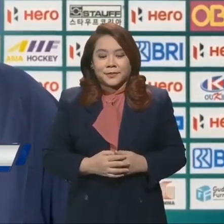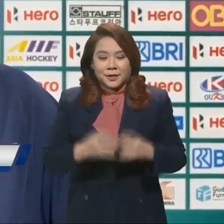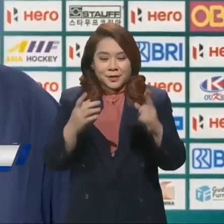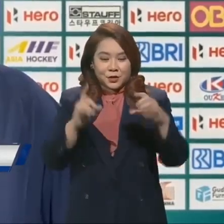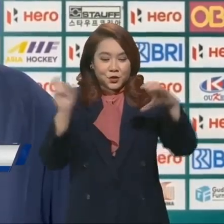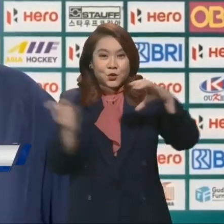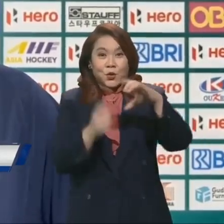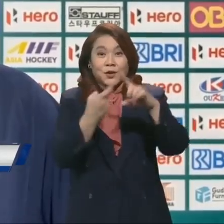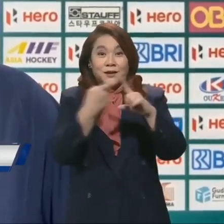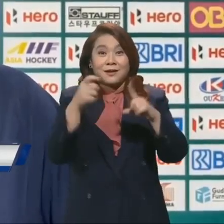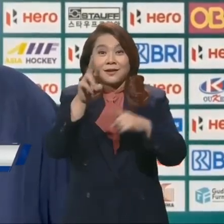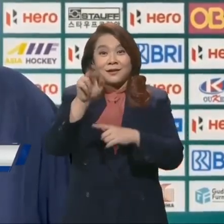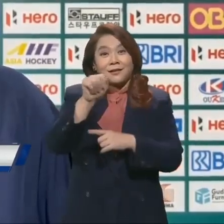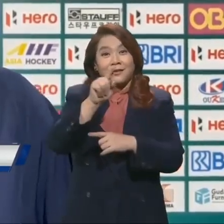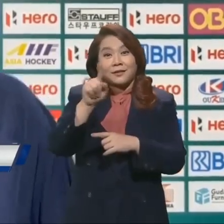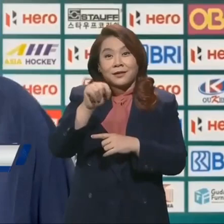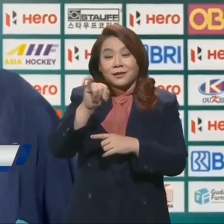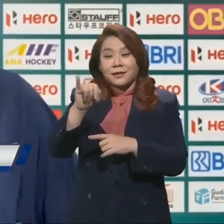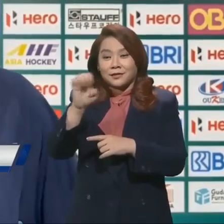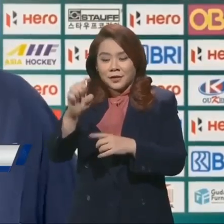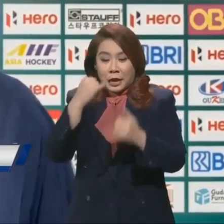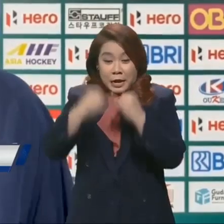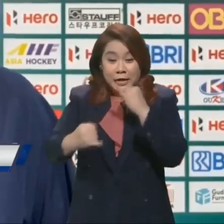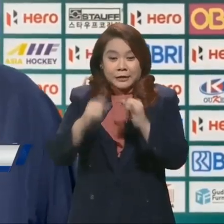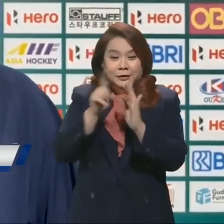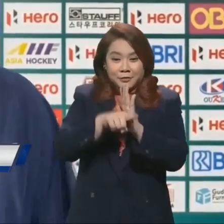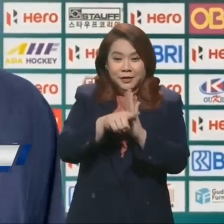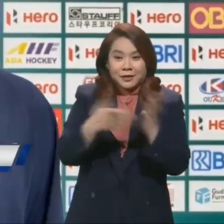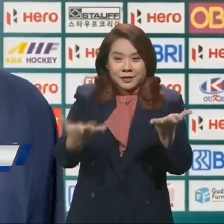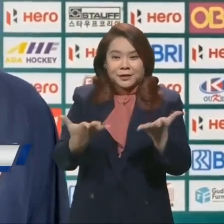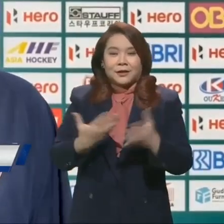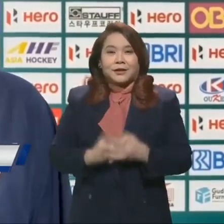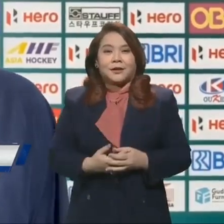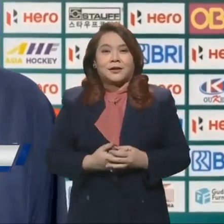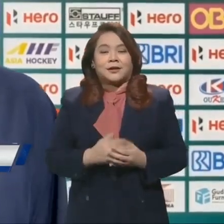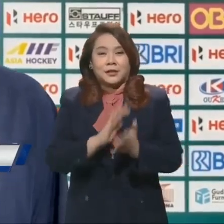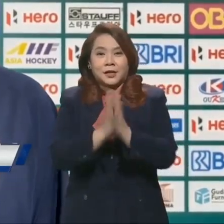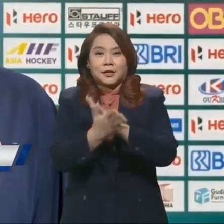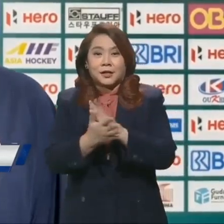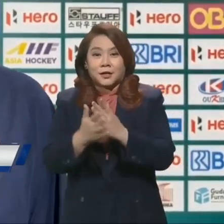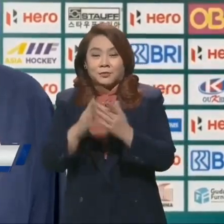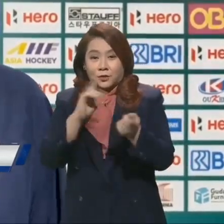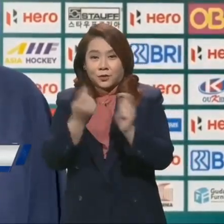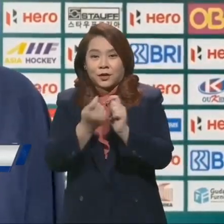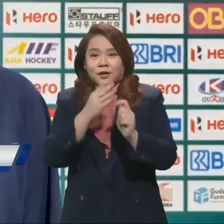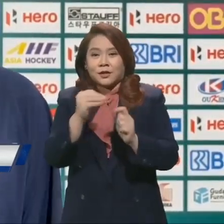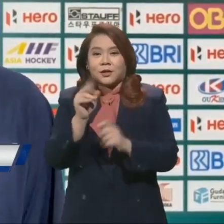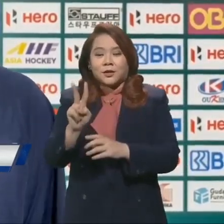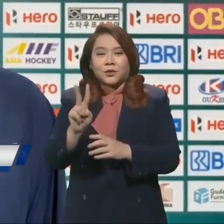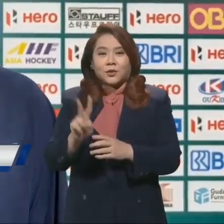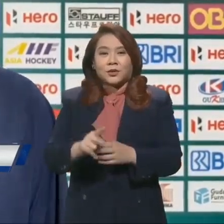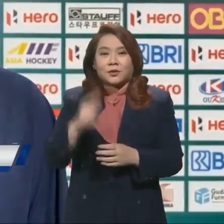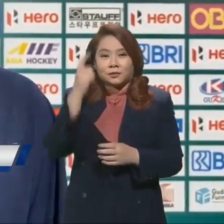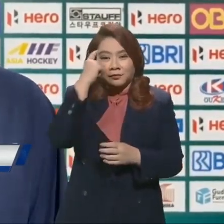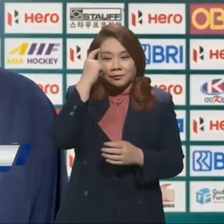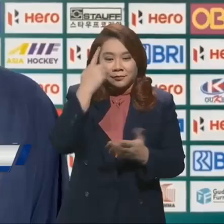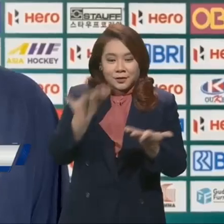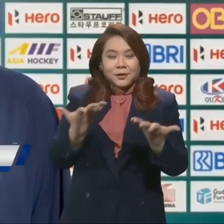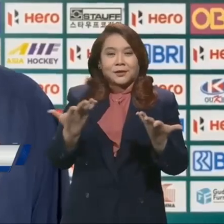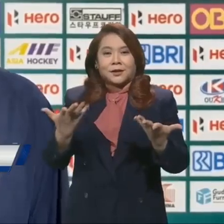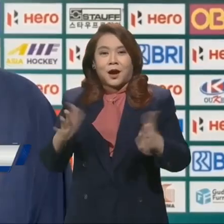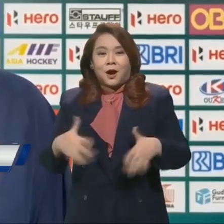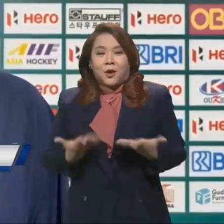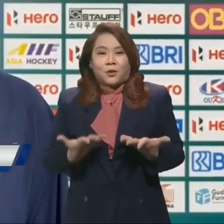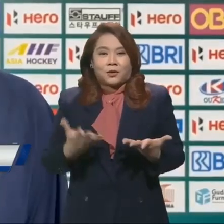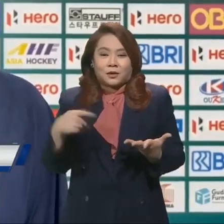Razi penalti corner kita. Even last minute pun kita dapat, mungkin scoreline would have changed to 4-3. Dan keduanya adalah mentality, winning mentality kita. We